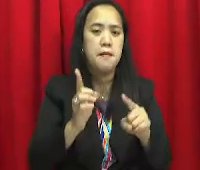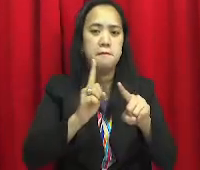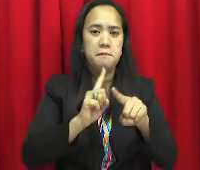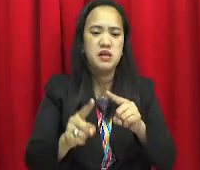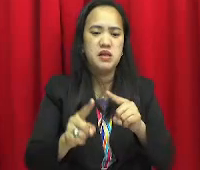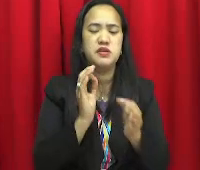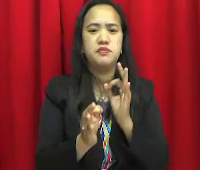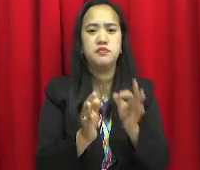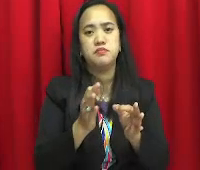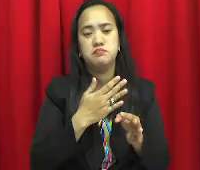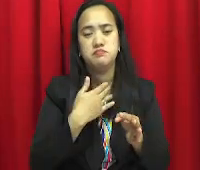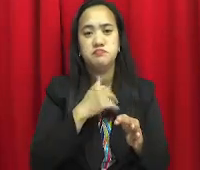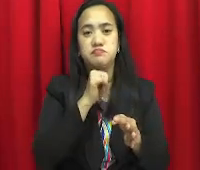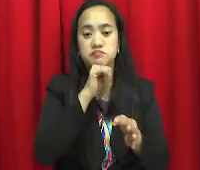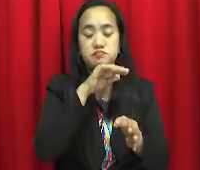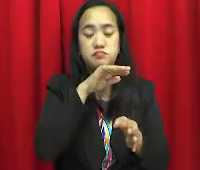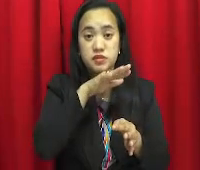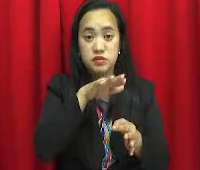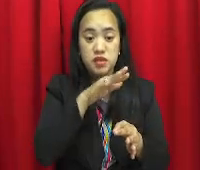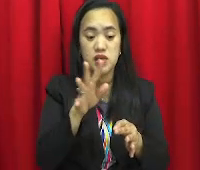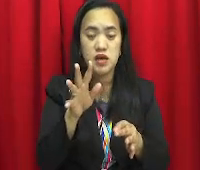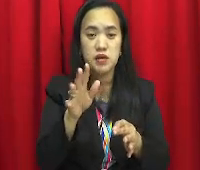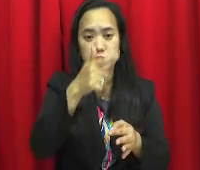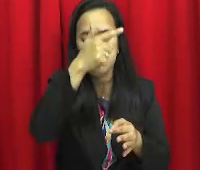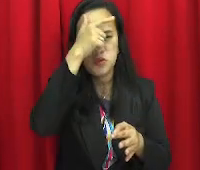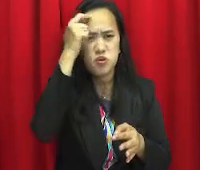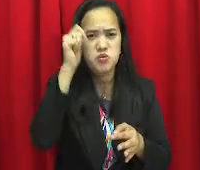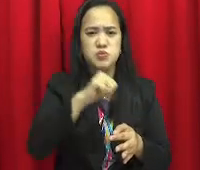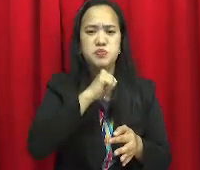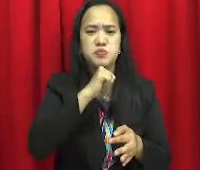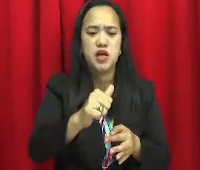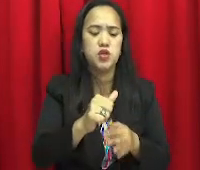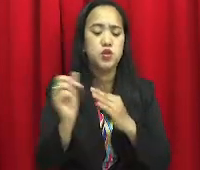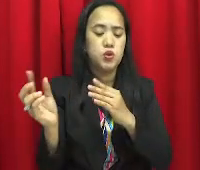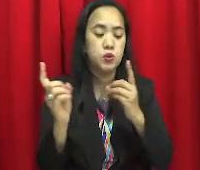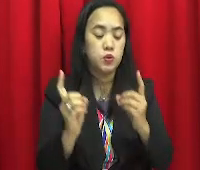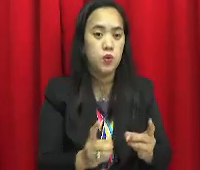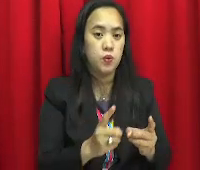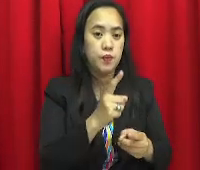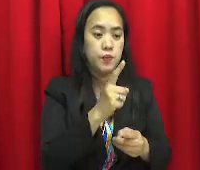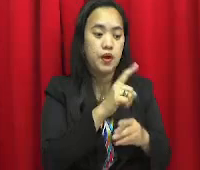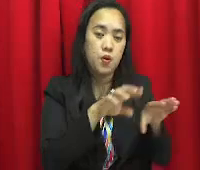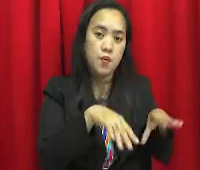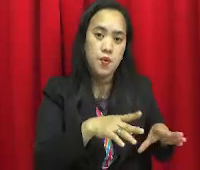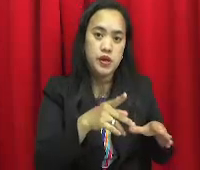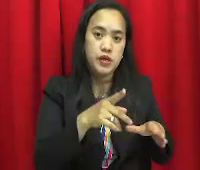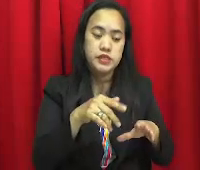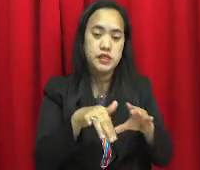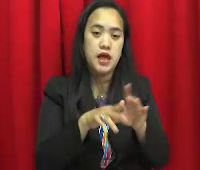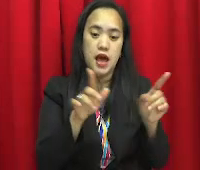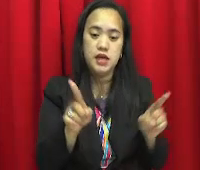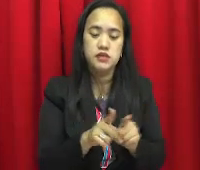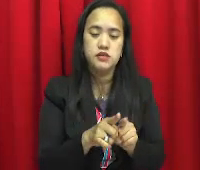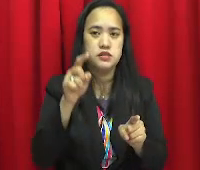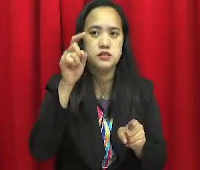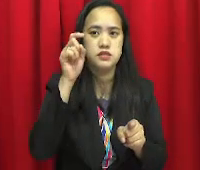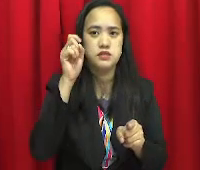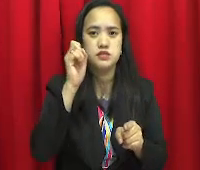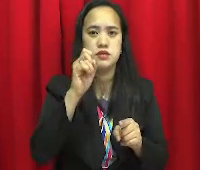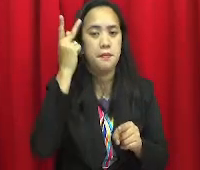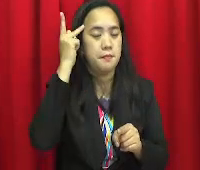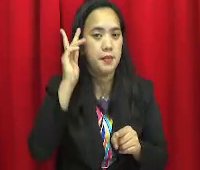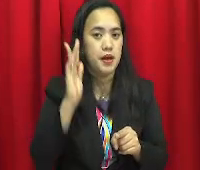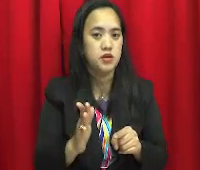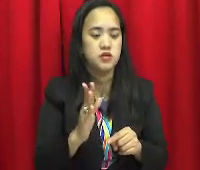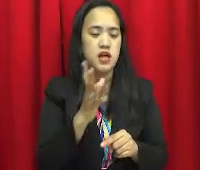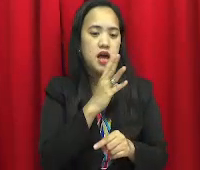walang kinalaman sa paglago ninyo bilang mga members, you know, kung napagod ako at nag-exert ako ng time, nag-spend ako